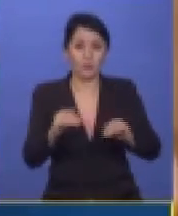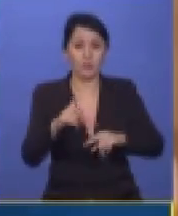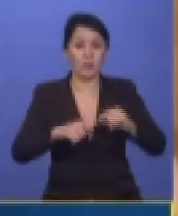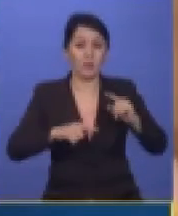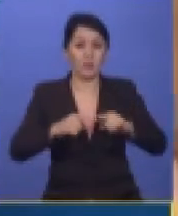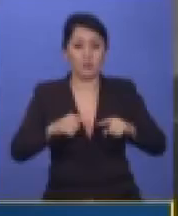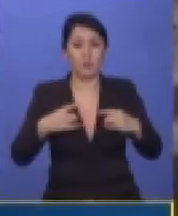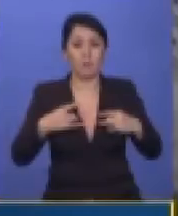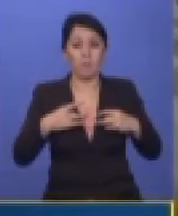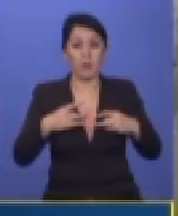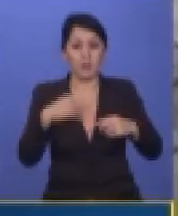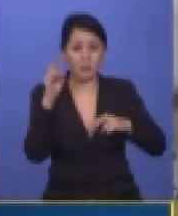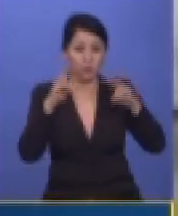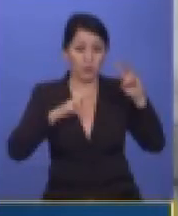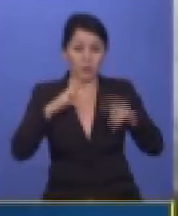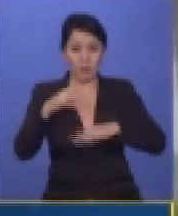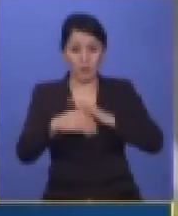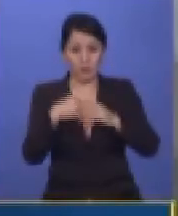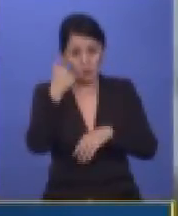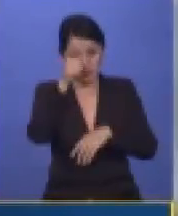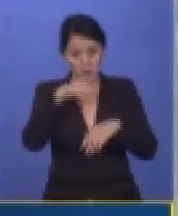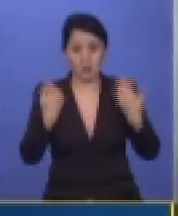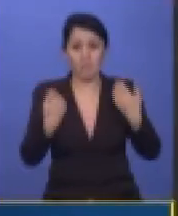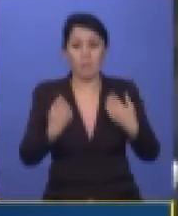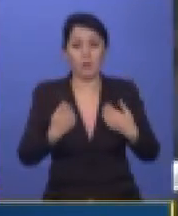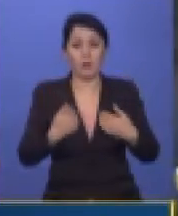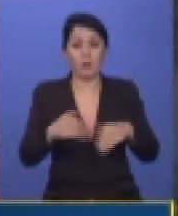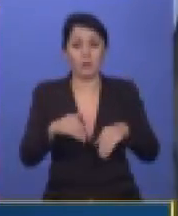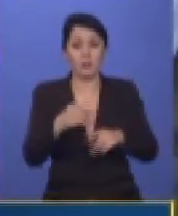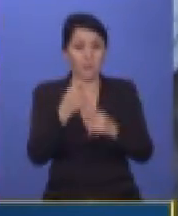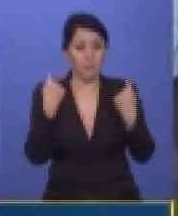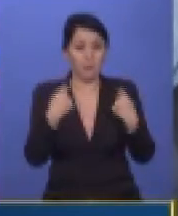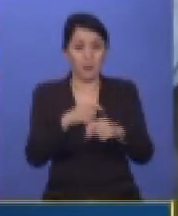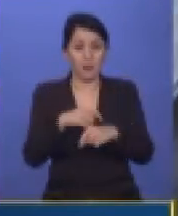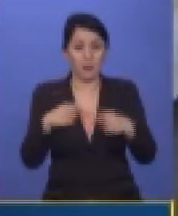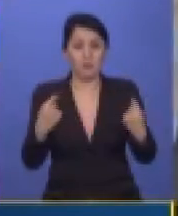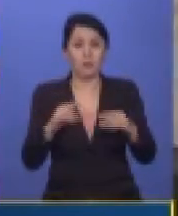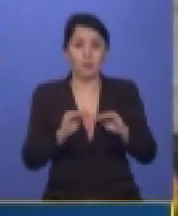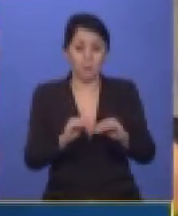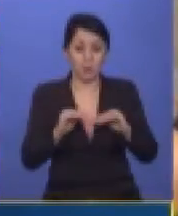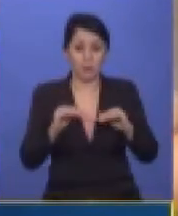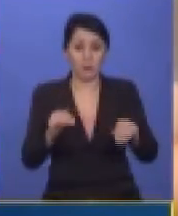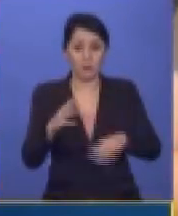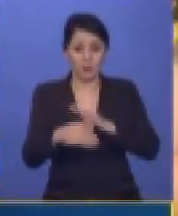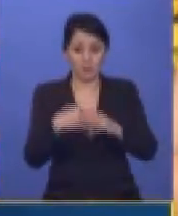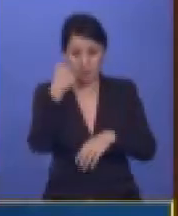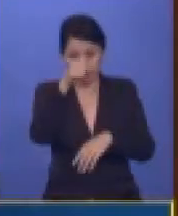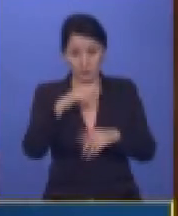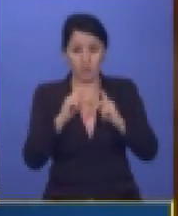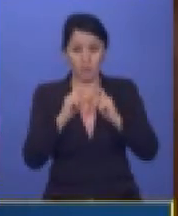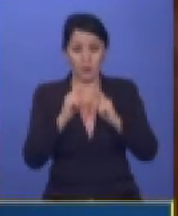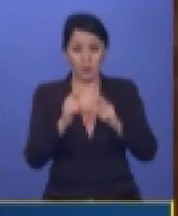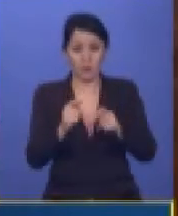праздничное настроение. И хотя не было ни новогодних костюмов, ни блестящей мишуры, ребятишки знают, как благодарить за новогодние подарки.